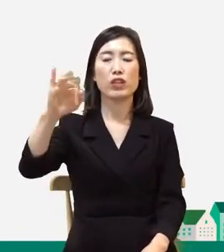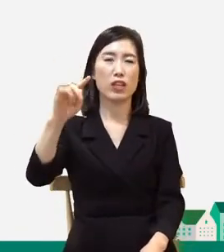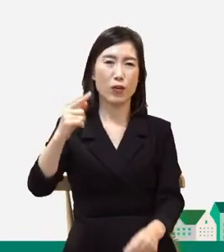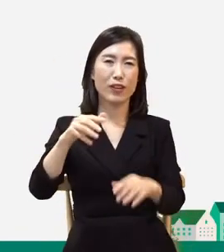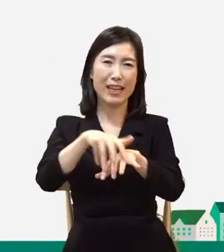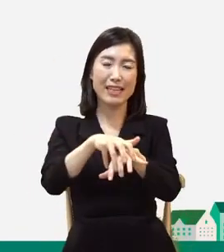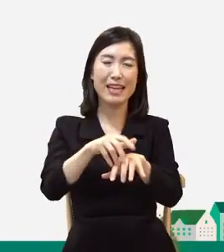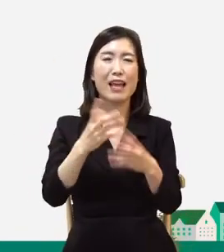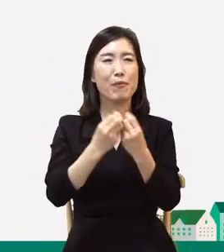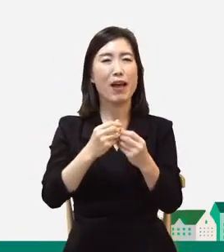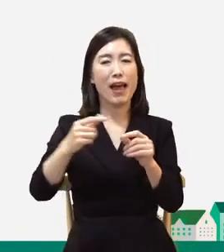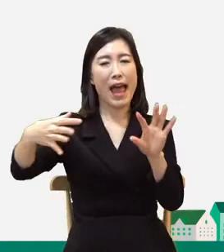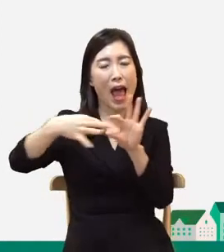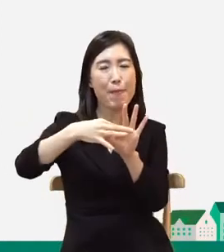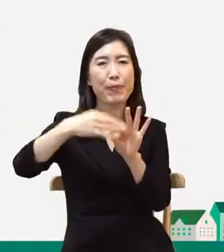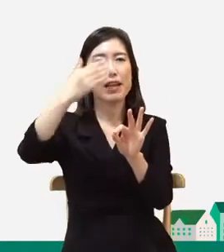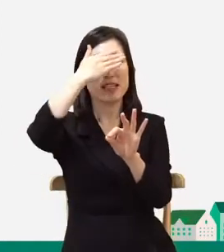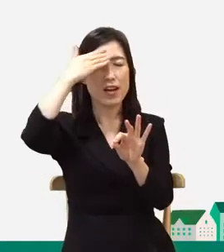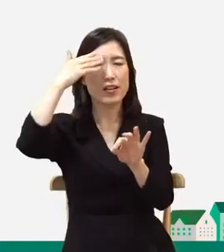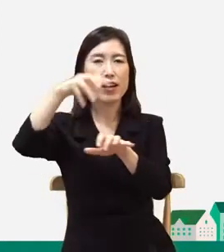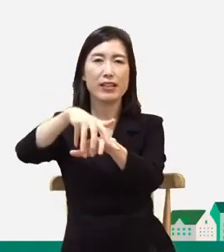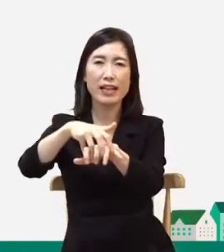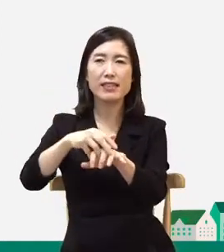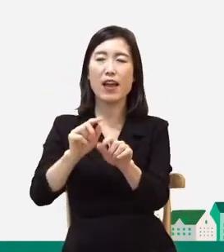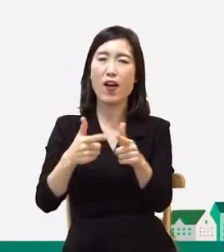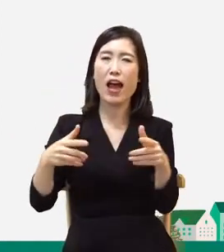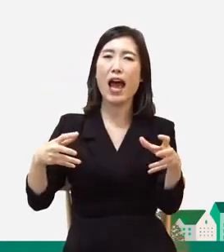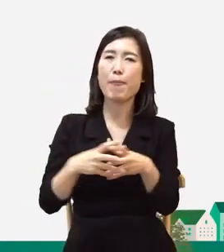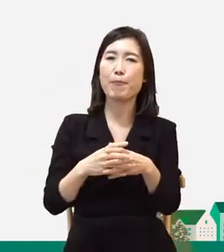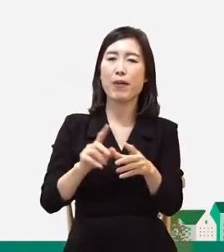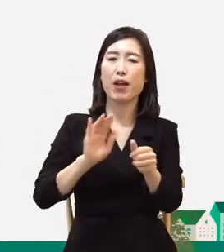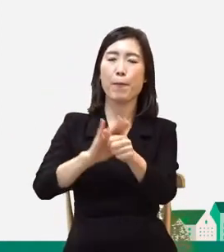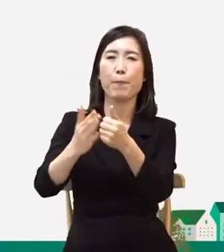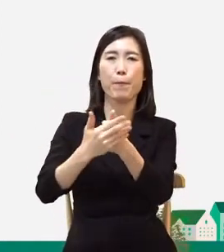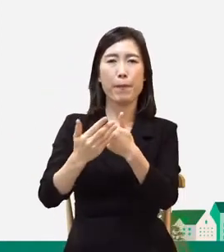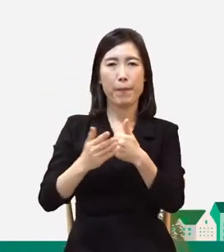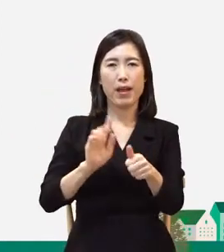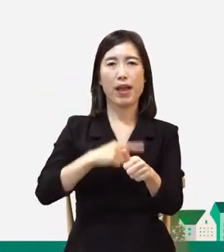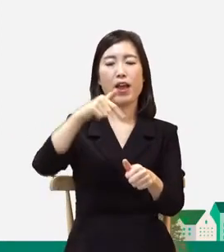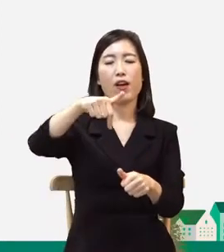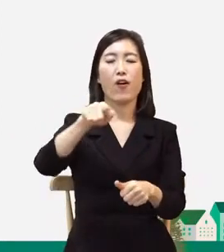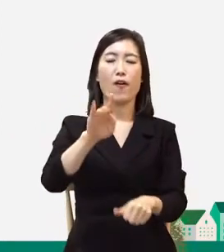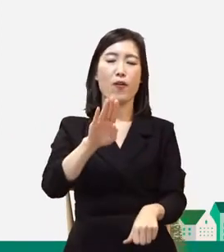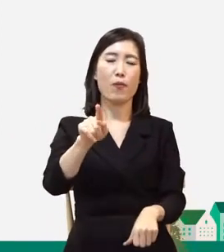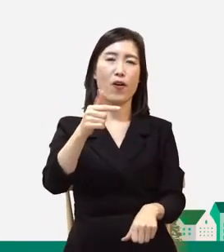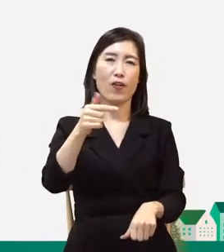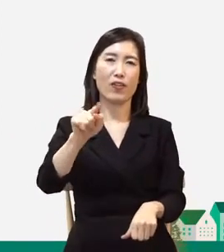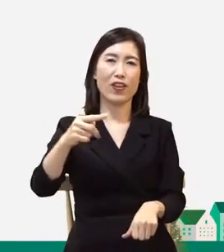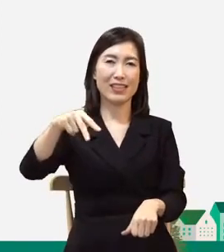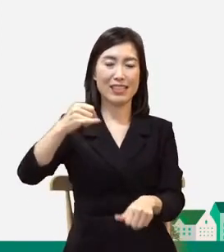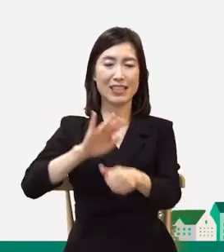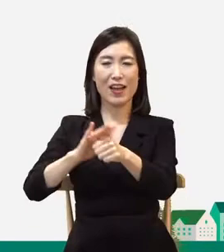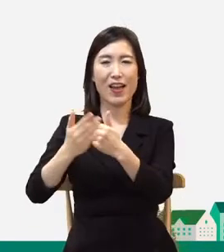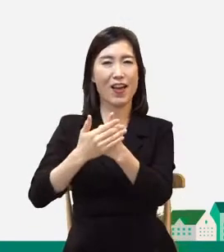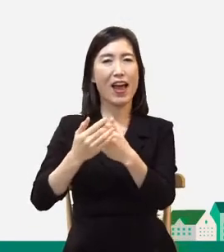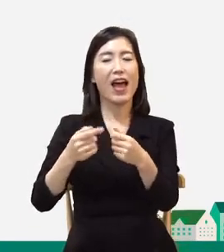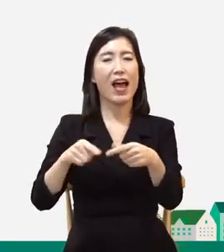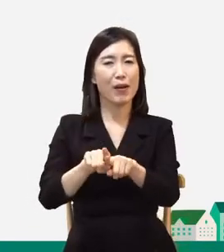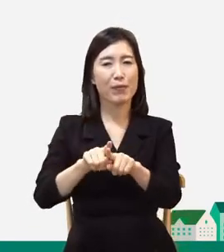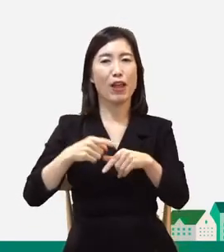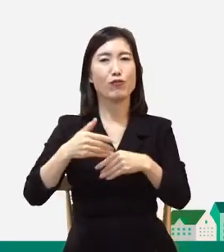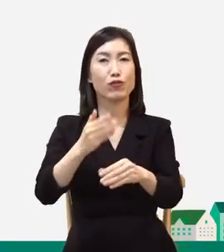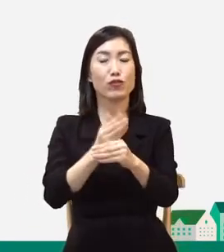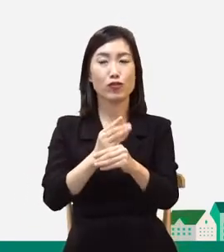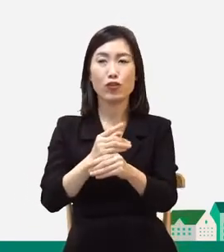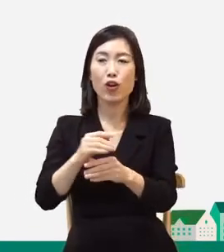뭐 청년 조직들과 함께 이제 입법 운동이나 거버넌스를 이어가고 있고 그 안에서 제도 개선이 되면 이걸 다시 또 저희